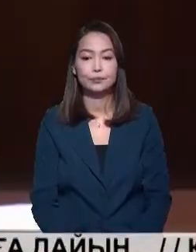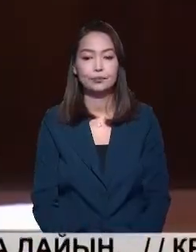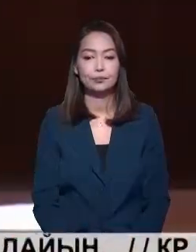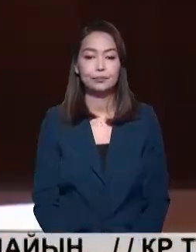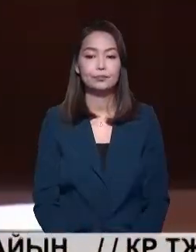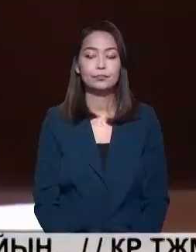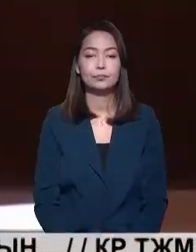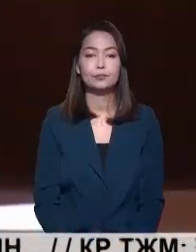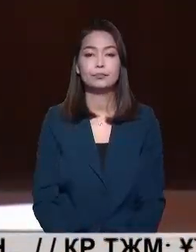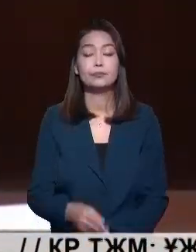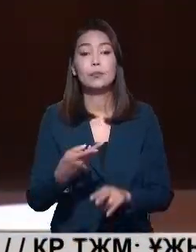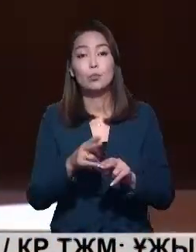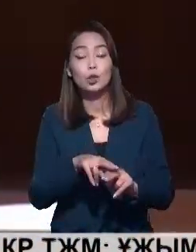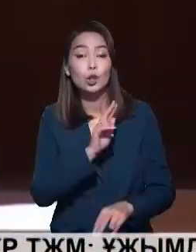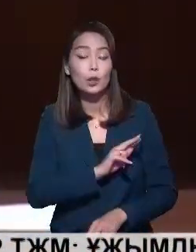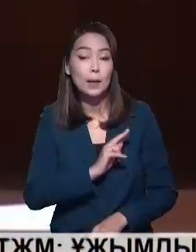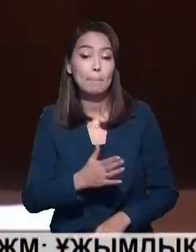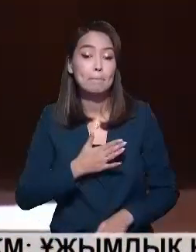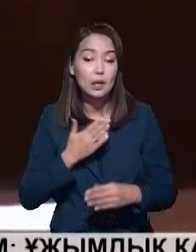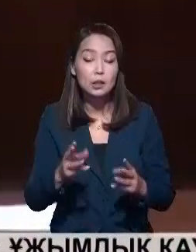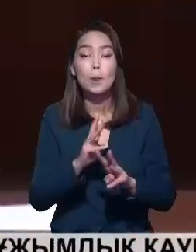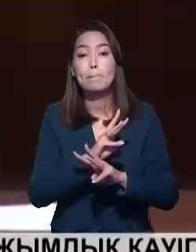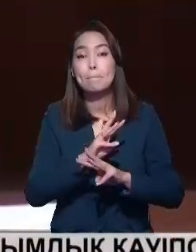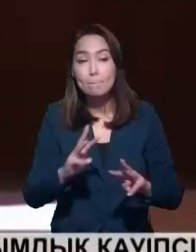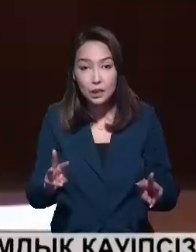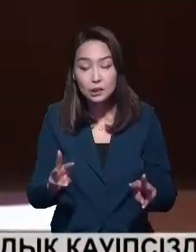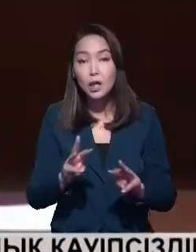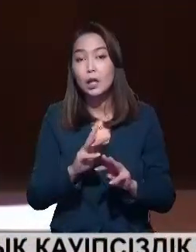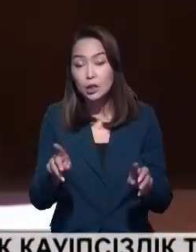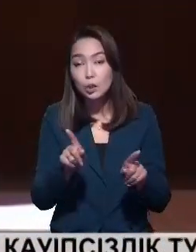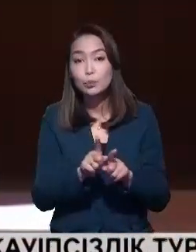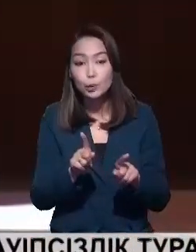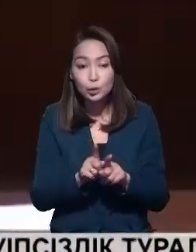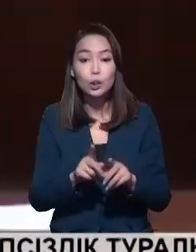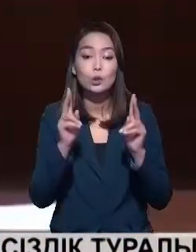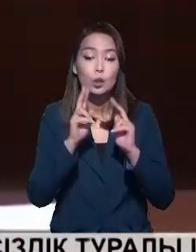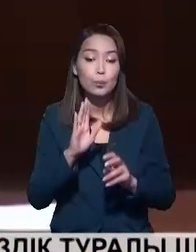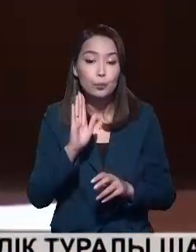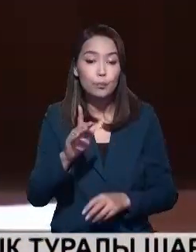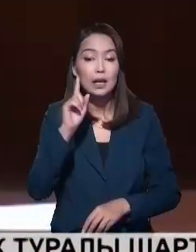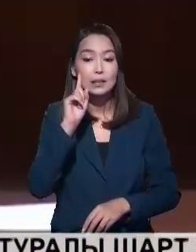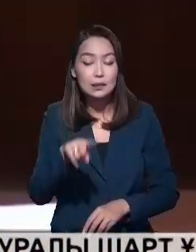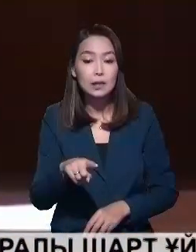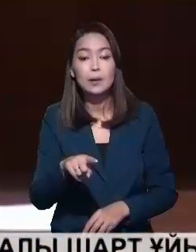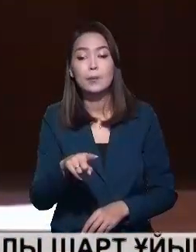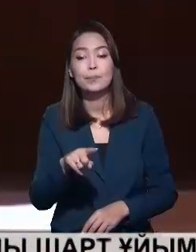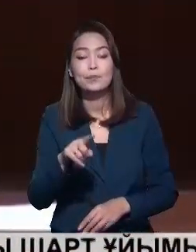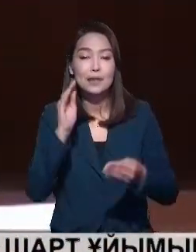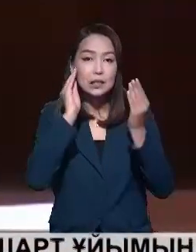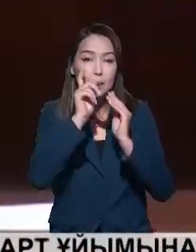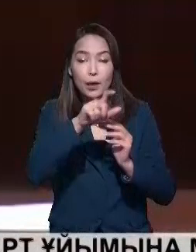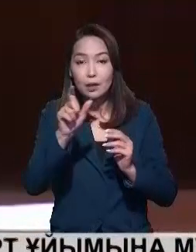Бұл жұмыстарды біз мәжіліс пен үкіметтегі әріптестерімізбен және сарапшылармен